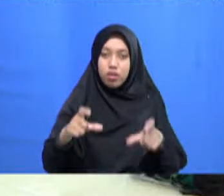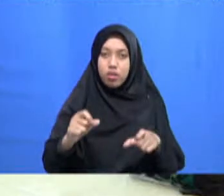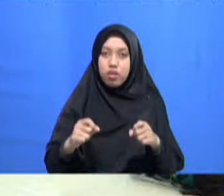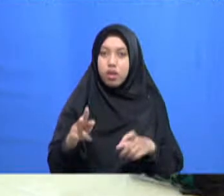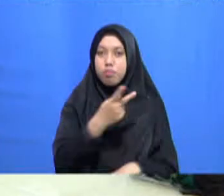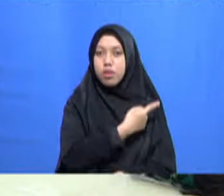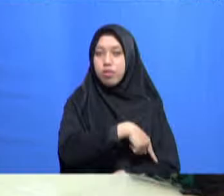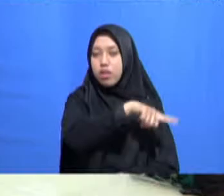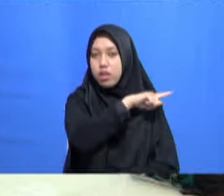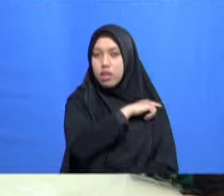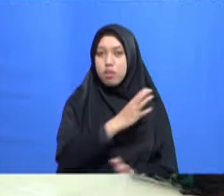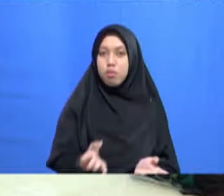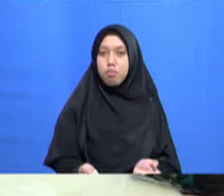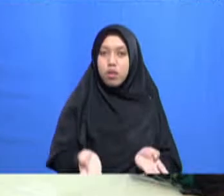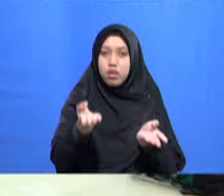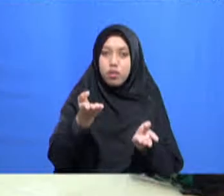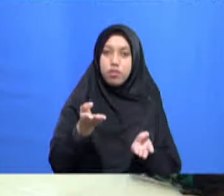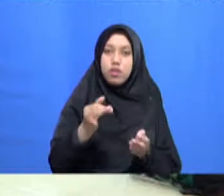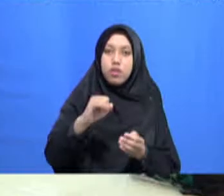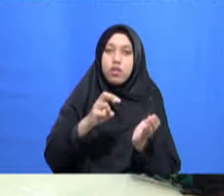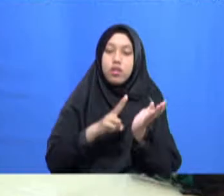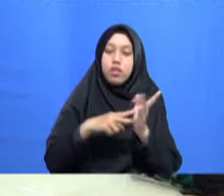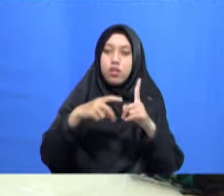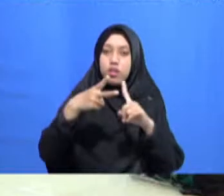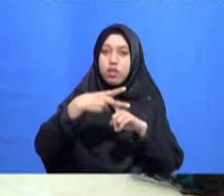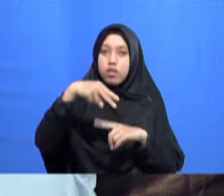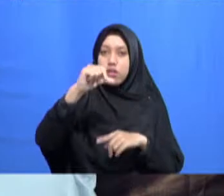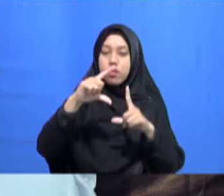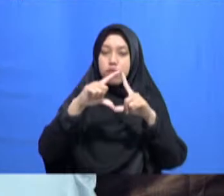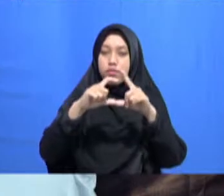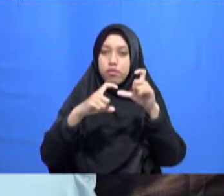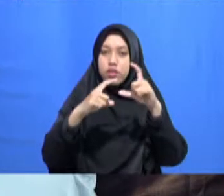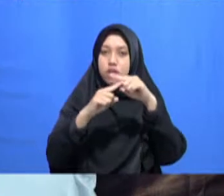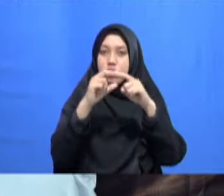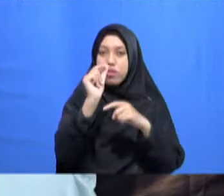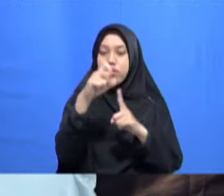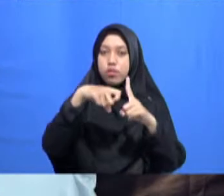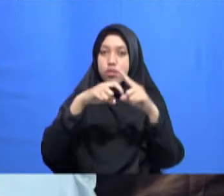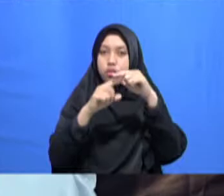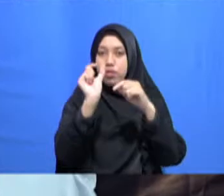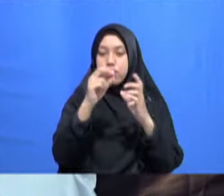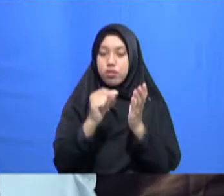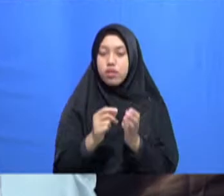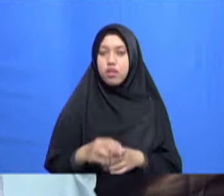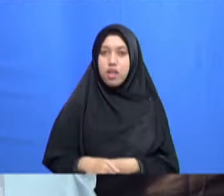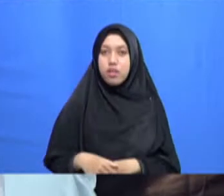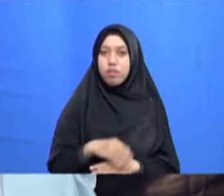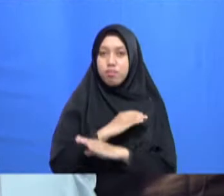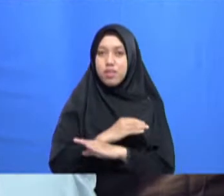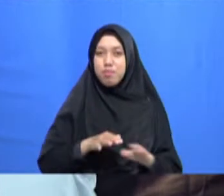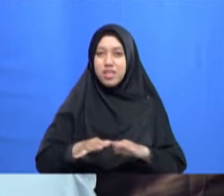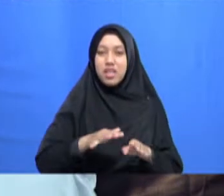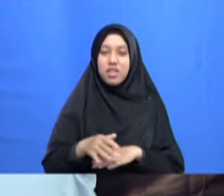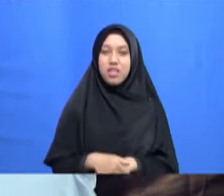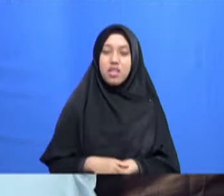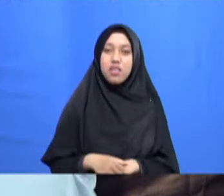pembangunan infrastruktur, lingkungan hidup, dan ketahanan bencana serta stabilitas, keamanan, dan